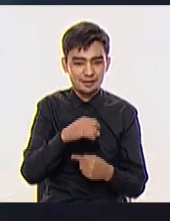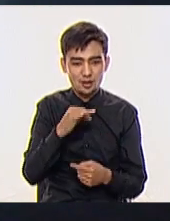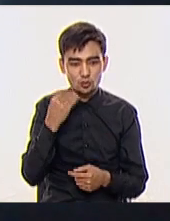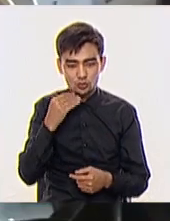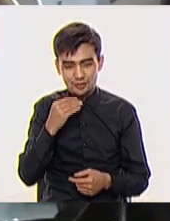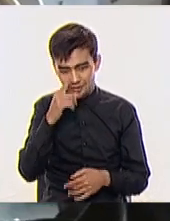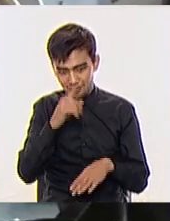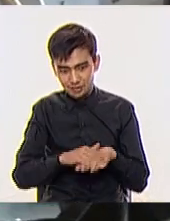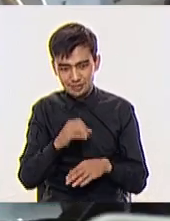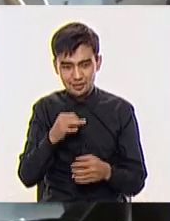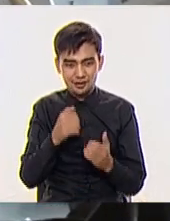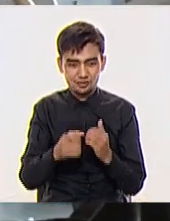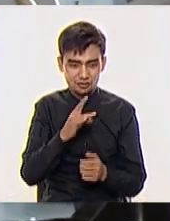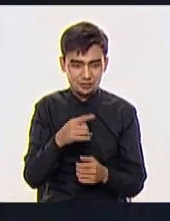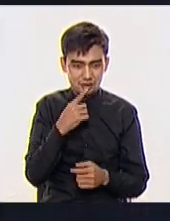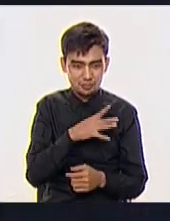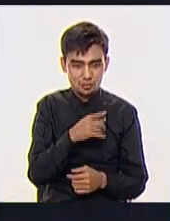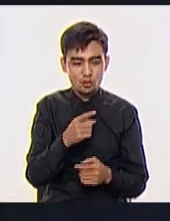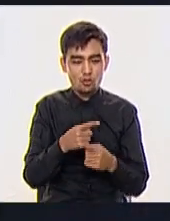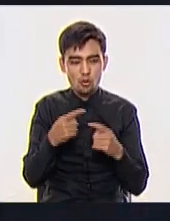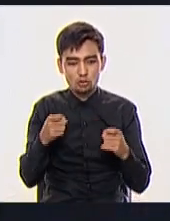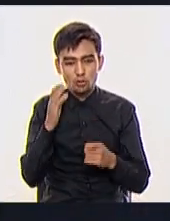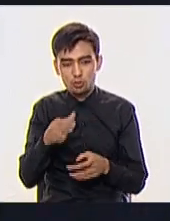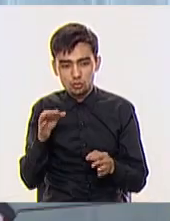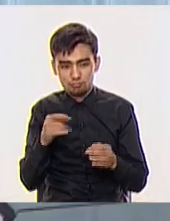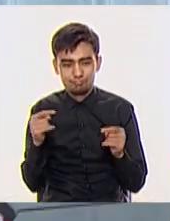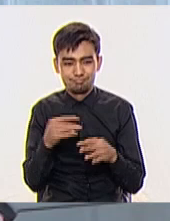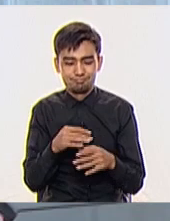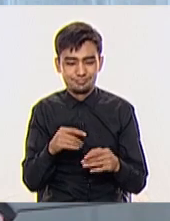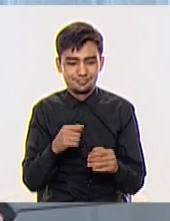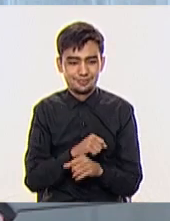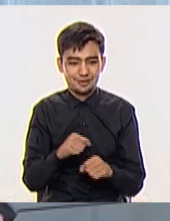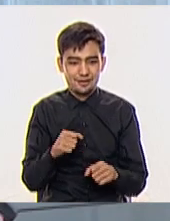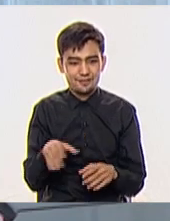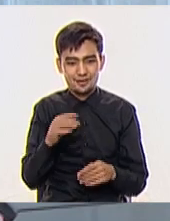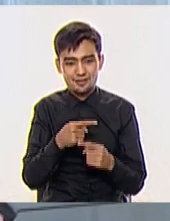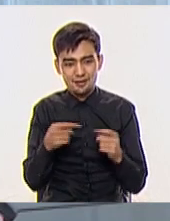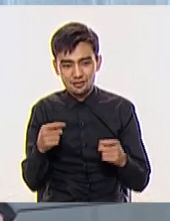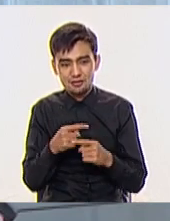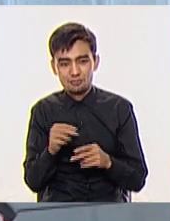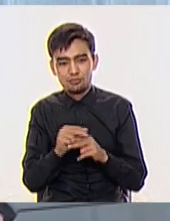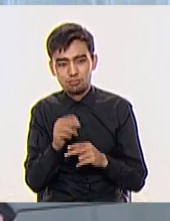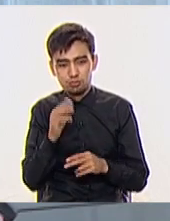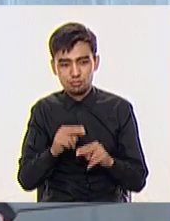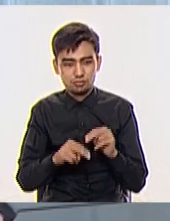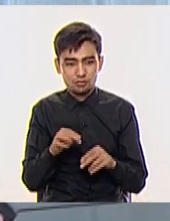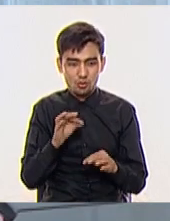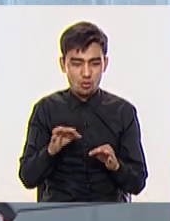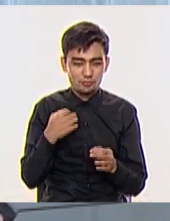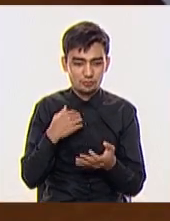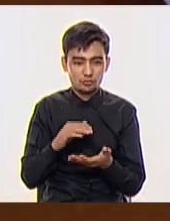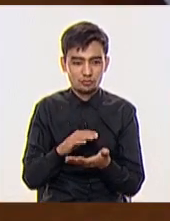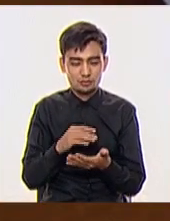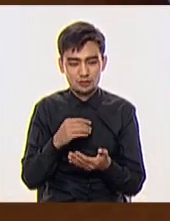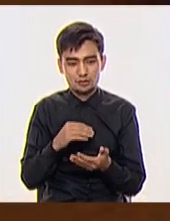әкімі жиі айтып жүрген ғимарат қонақ үйге айналады дегенмен келіспейді. Анау неде бәрі гостиница деп жатыр ғой, гостиница жасайды екен. Ол жөнінде бізде әңгіме